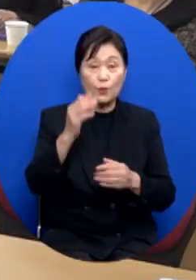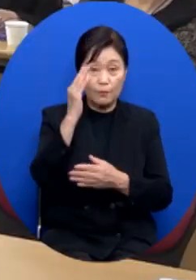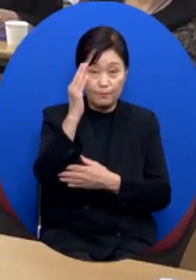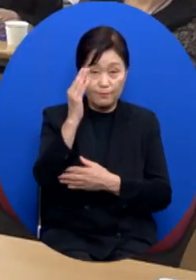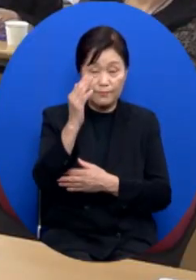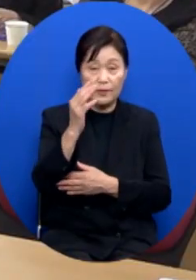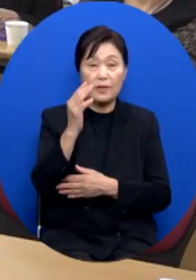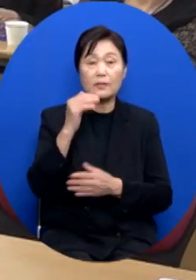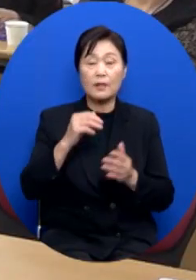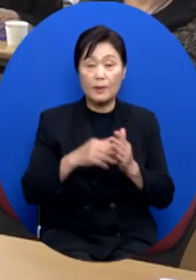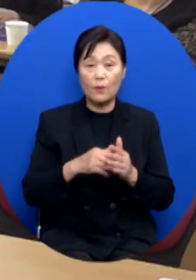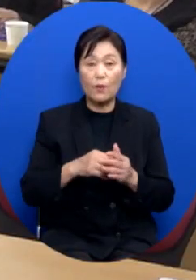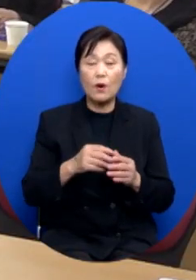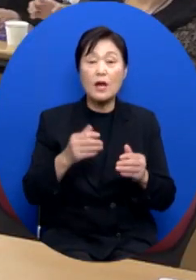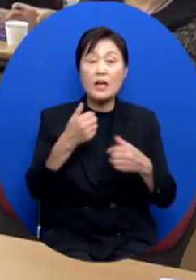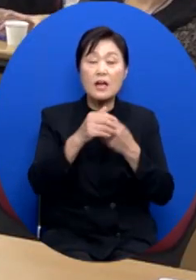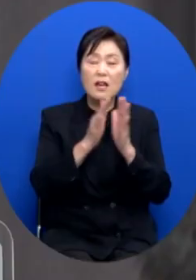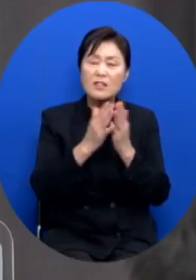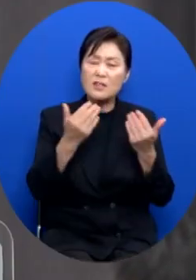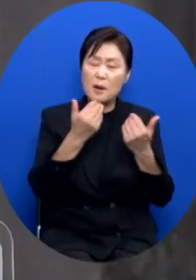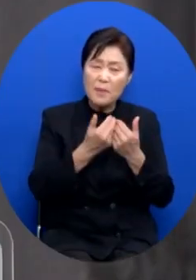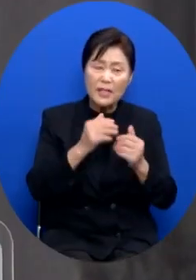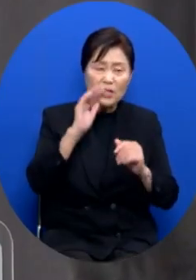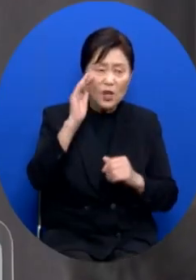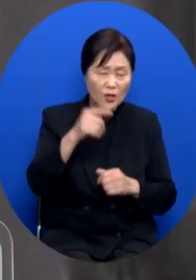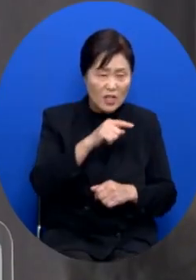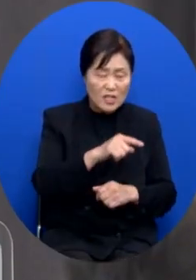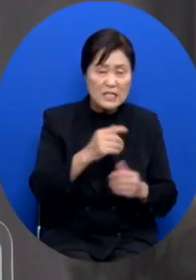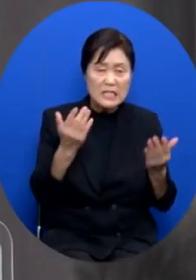나서 반성경적 흐름, 믿음의